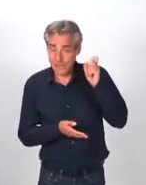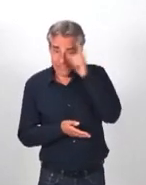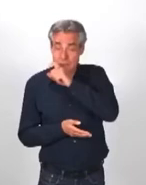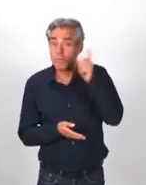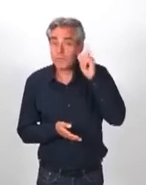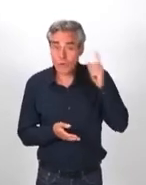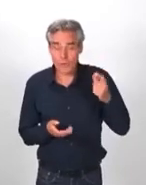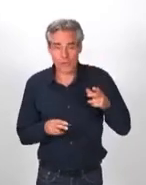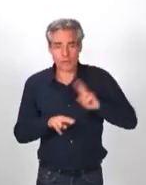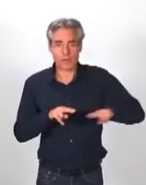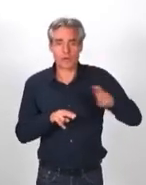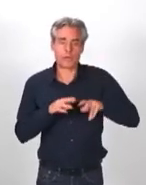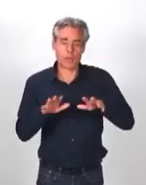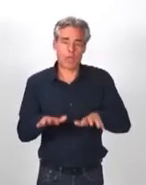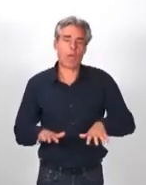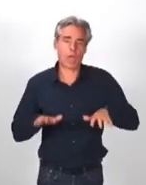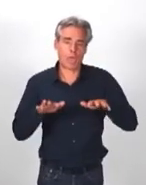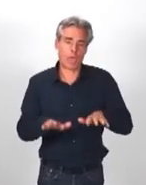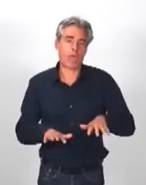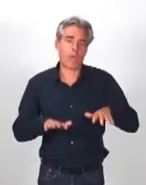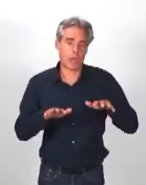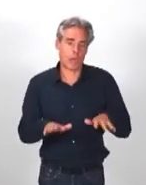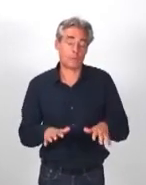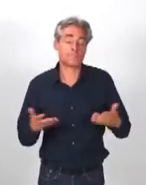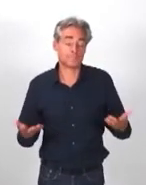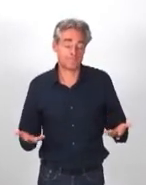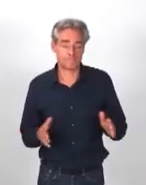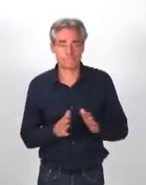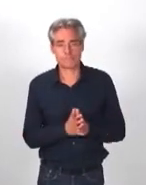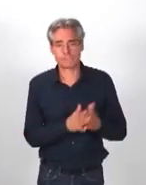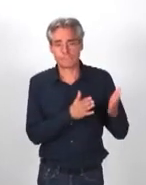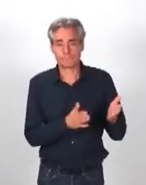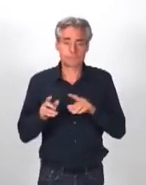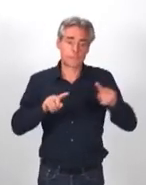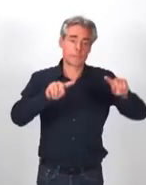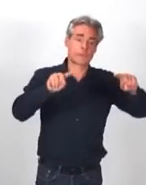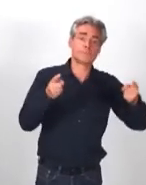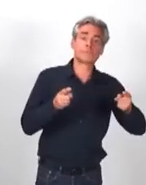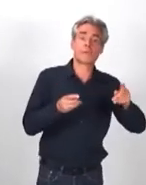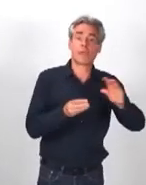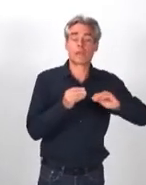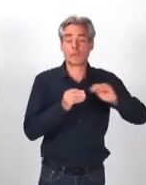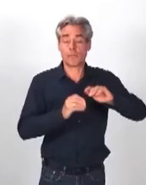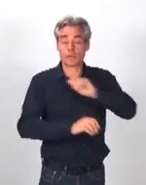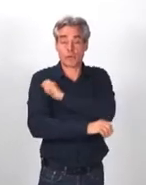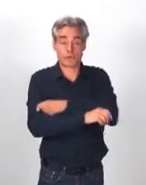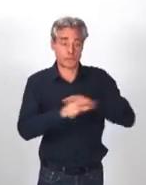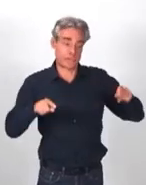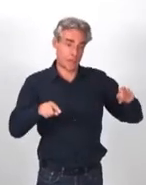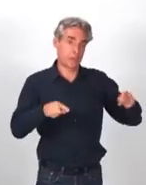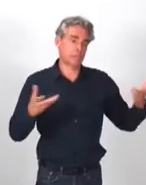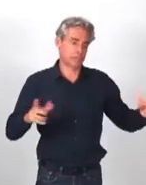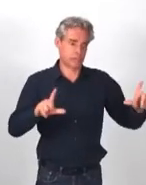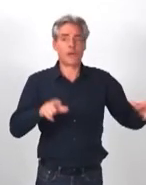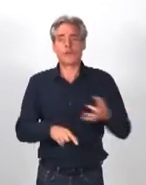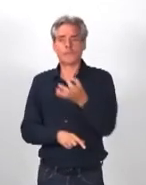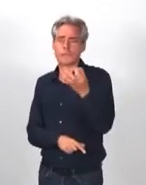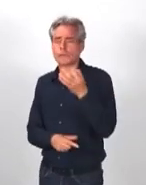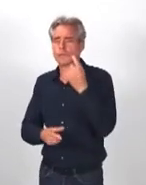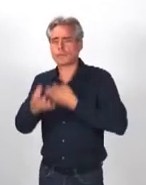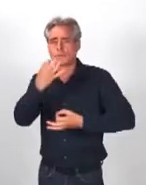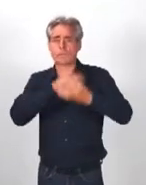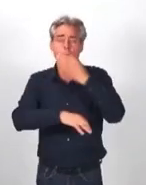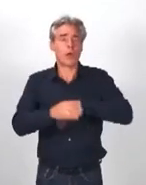aviez annoncé. Je voudrais faire un petit détour sur les équipements sportifs, puisque là aussi vous parlez toujours